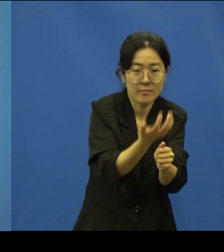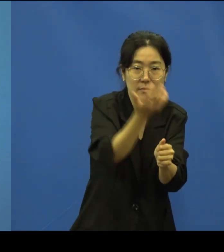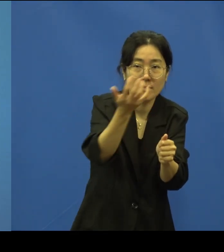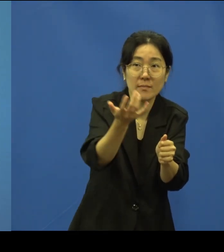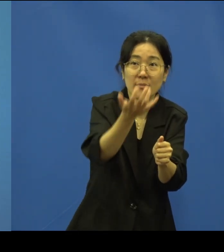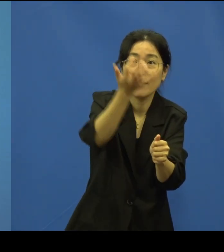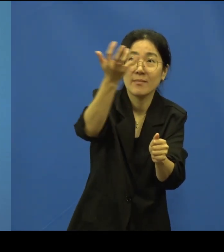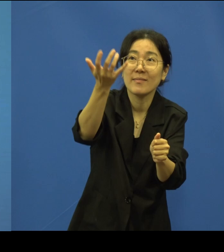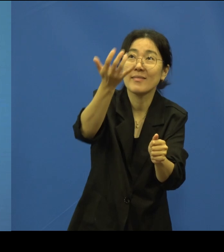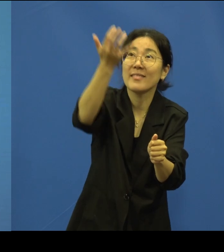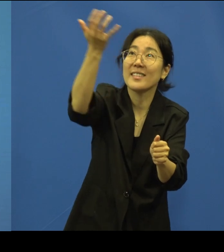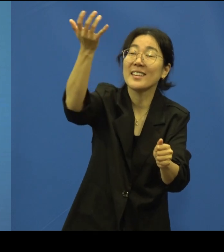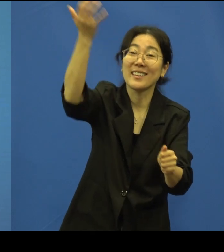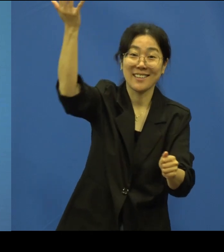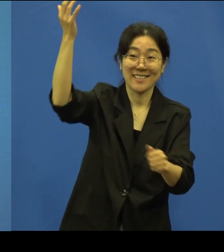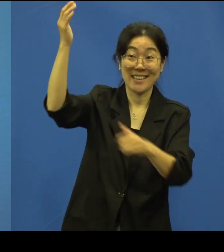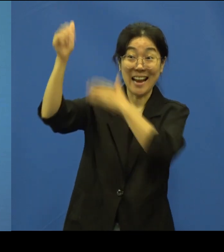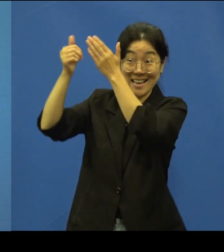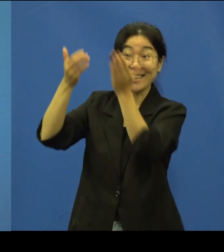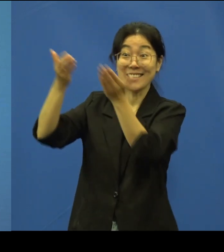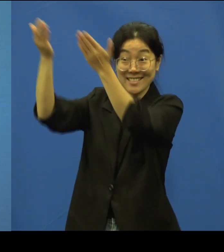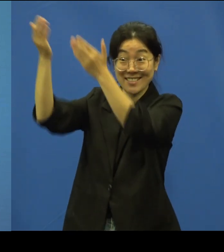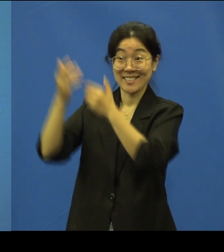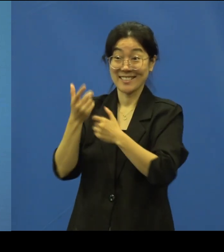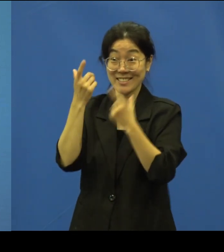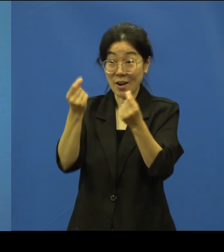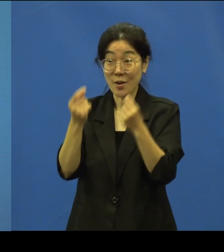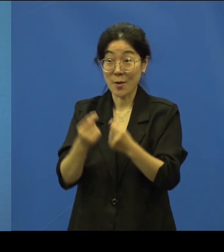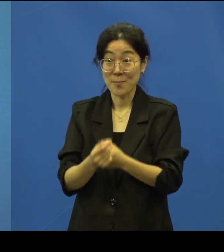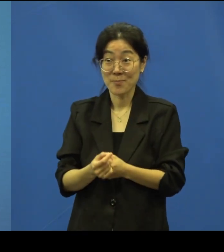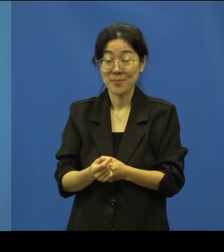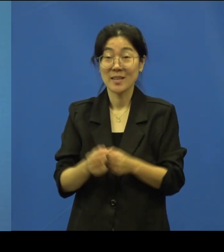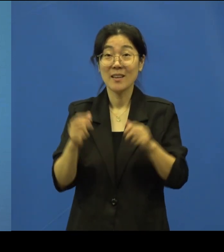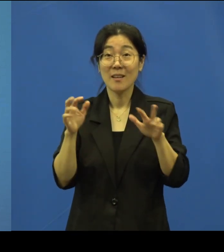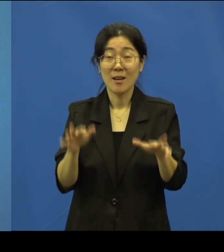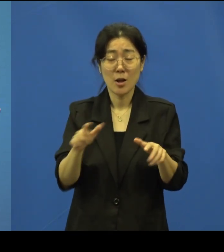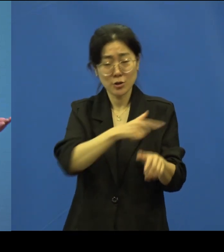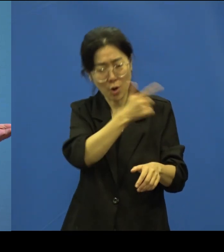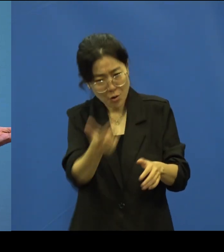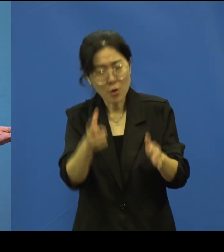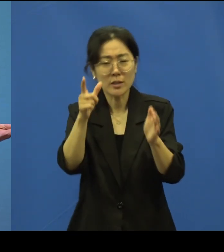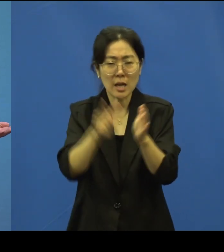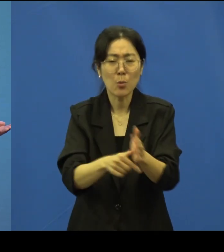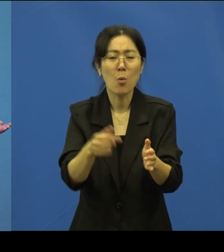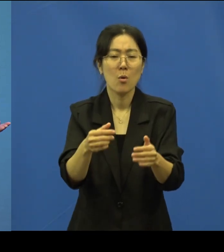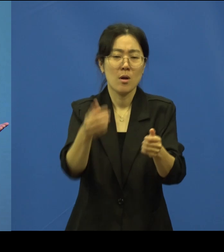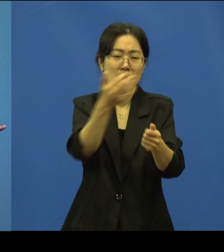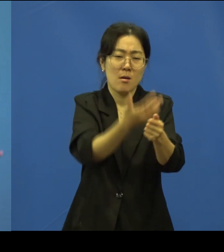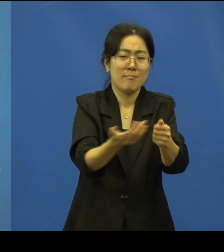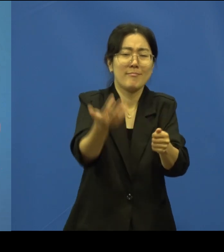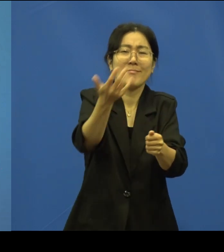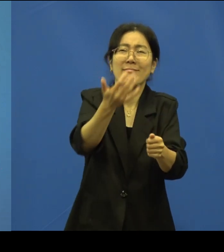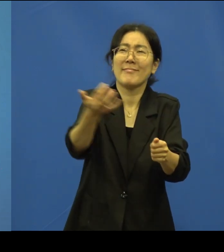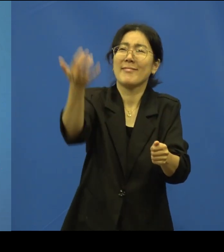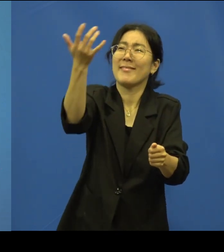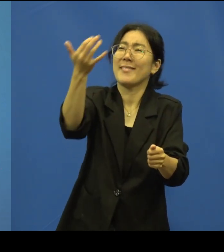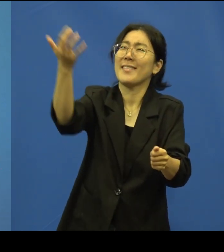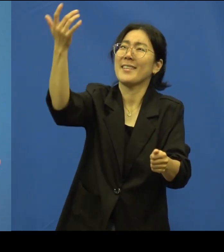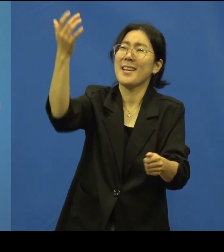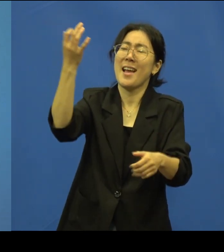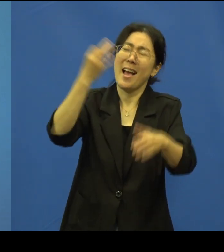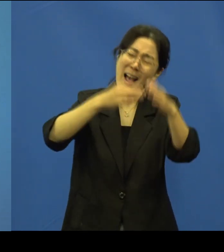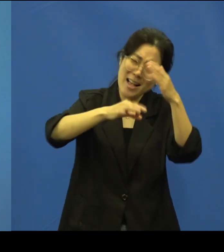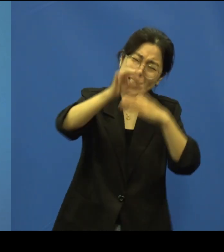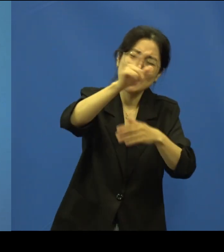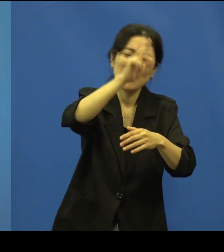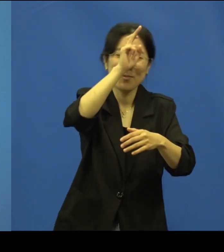모든 백성들이 밖에 성전 밖에서 하나님께 기도하는 기도 시간이어서, 또 저녁에 저녁 제사 분향 제사를 드릴 때도 그 분향과